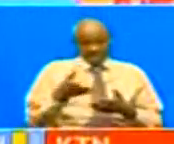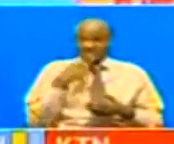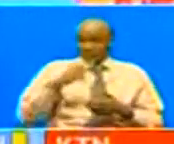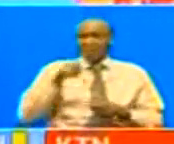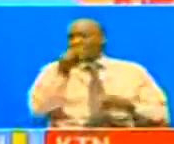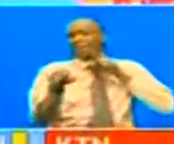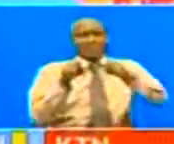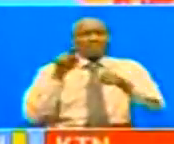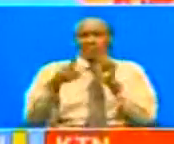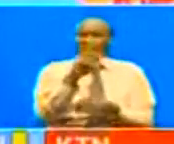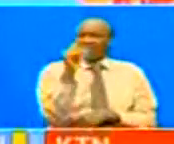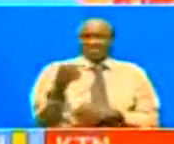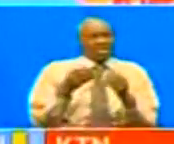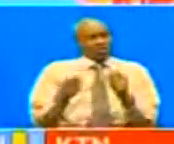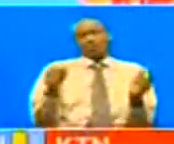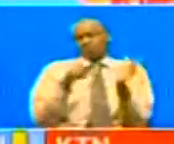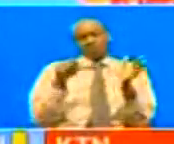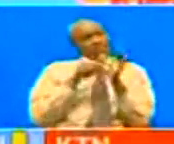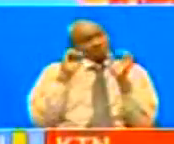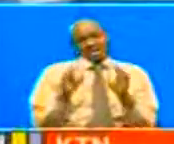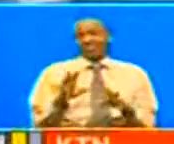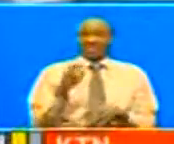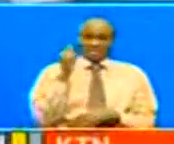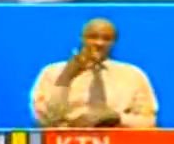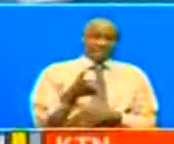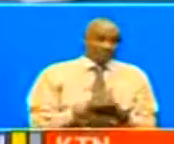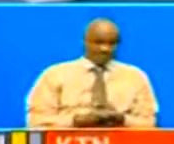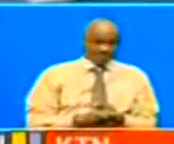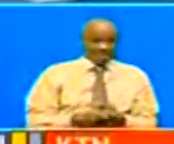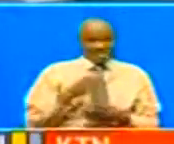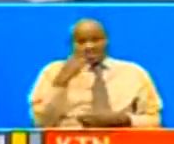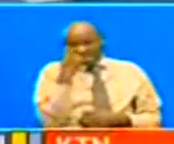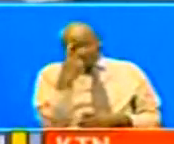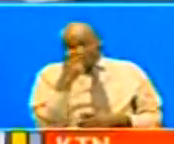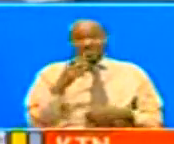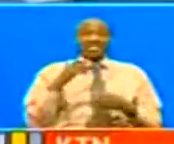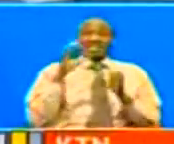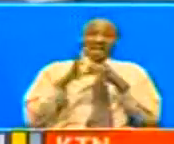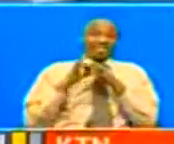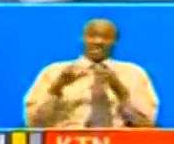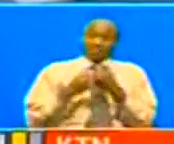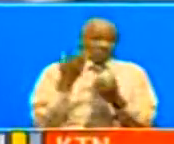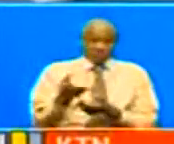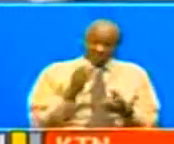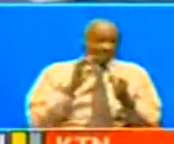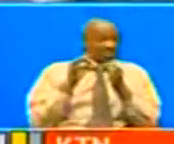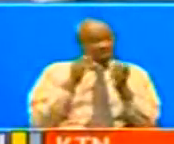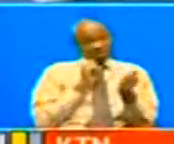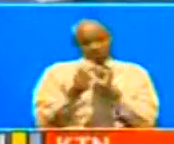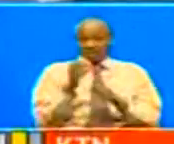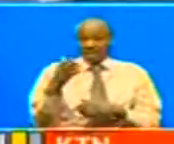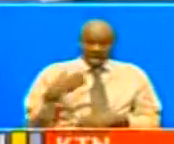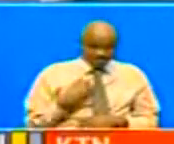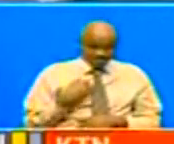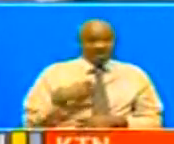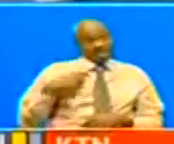kulaumiana hakutasuluhisha tatizo la utumizi wa dawa hapa nchini. Suspect culture is what to me is destroying the sports in general and right now